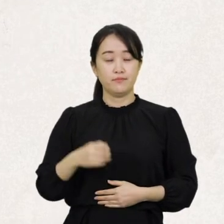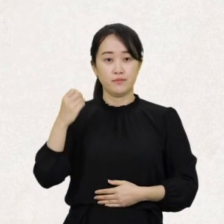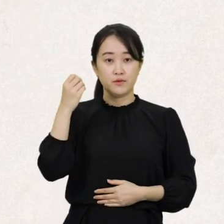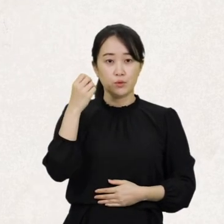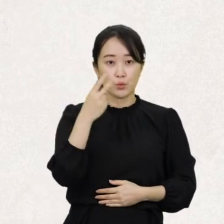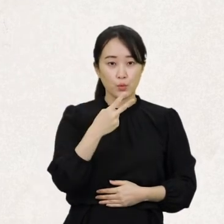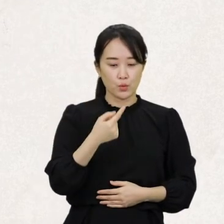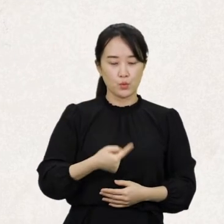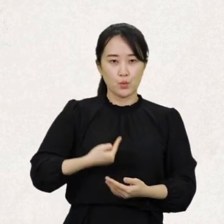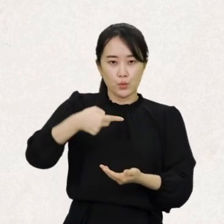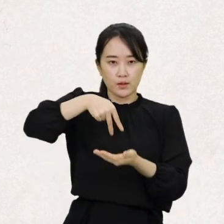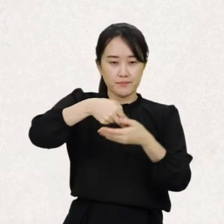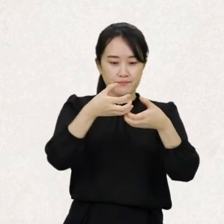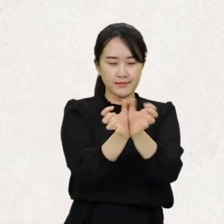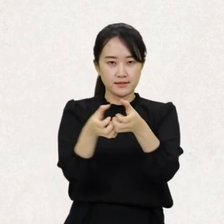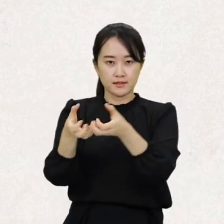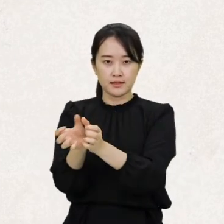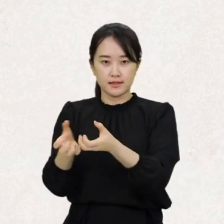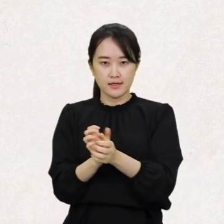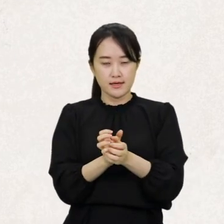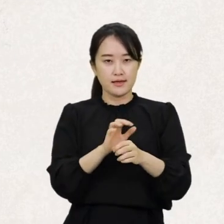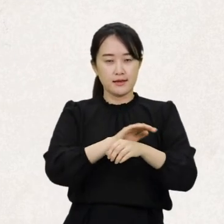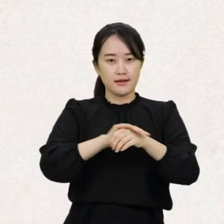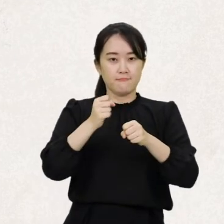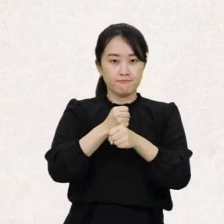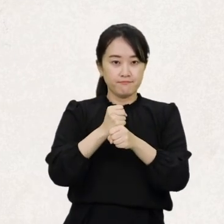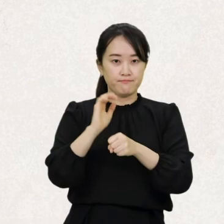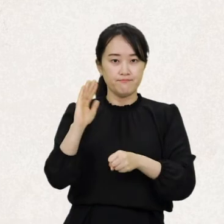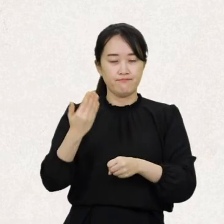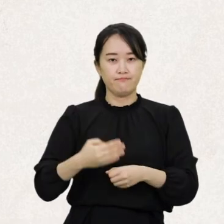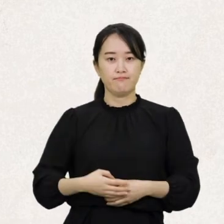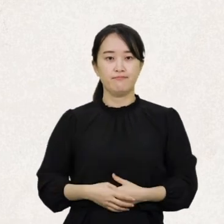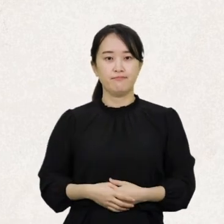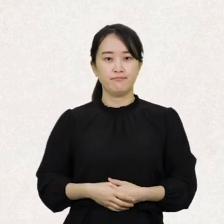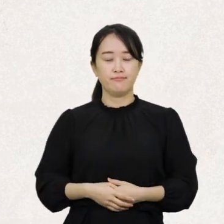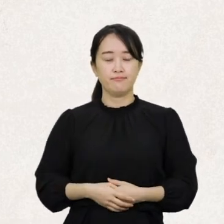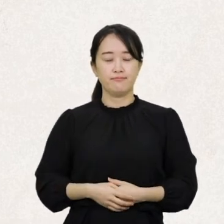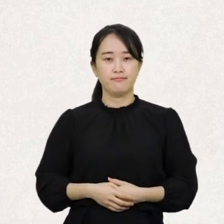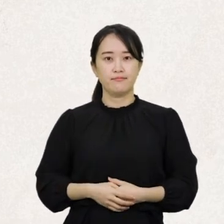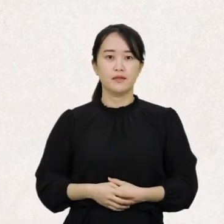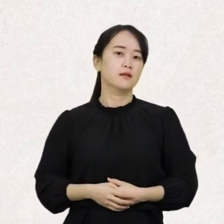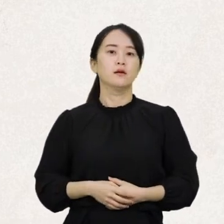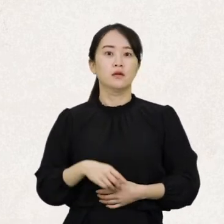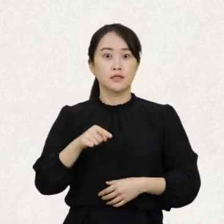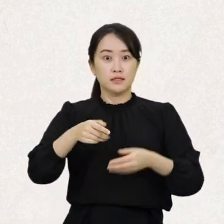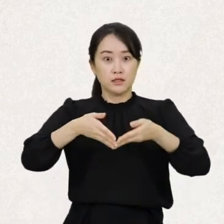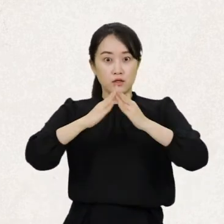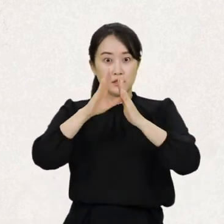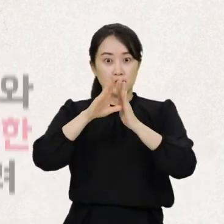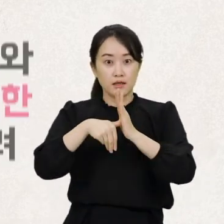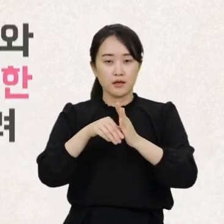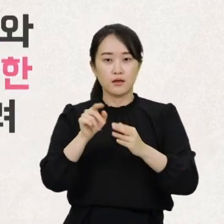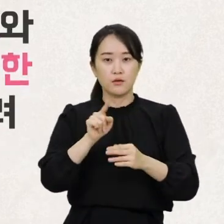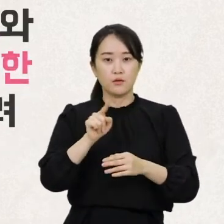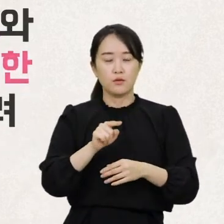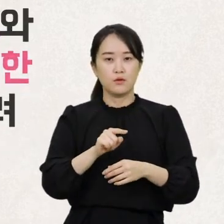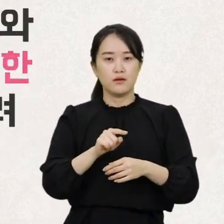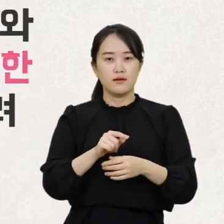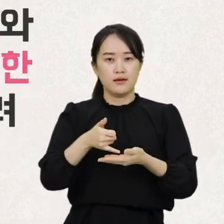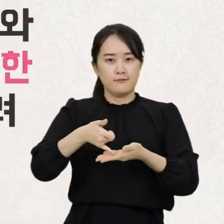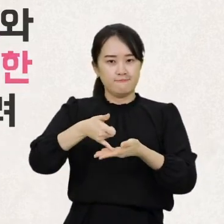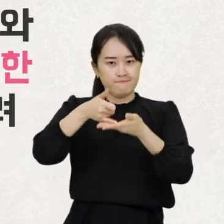또한 독립적인 기구와 체제를 마련해야 한다고 정하고 있는데요. 이러한 기구들을 설치할 때는 인권